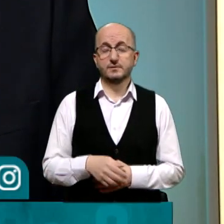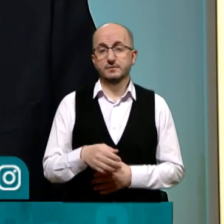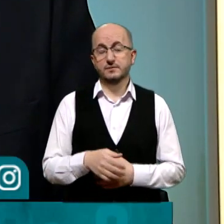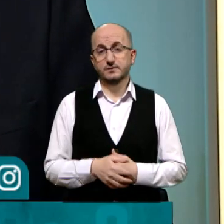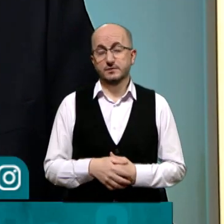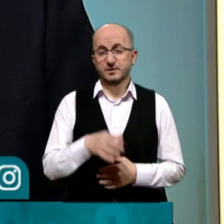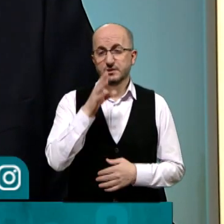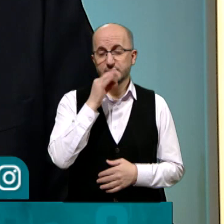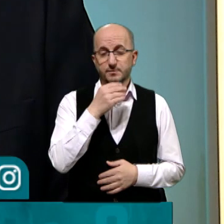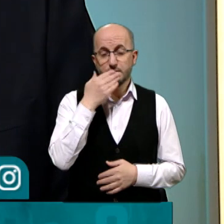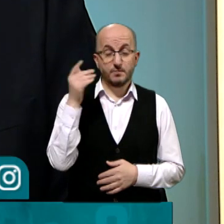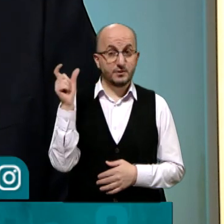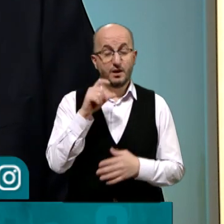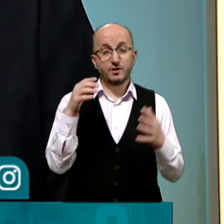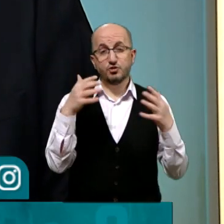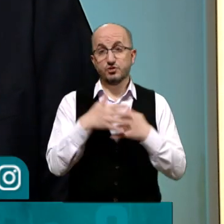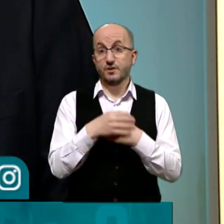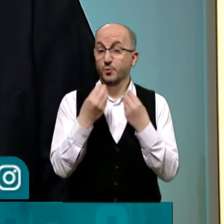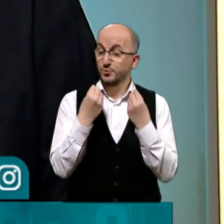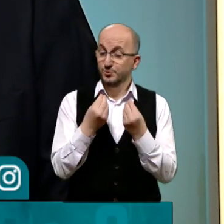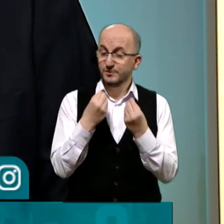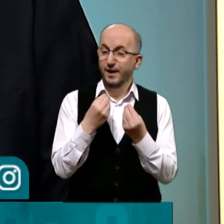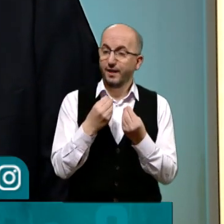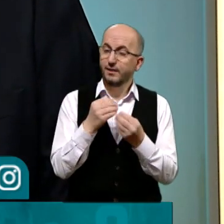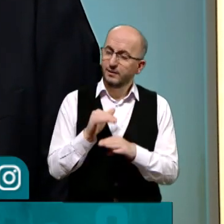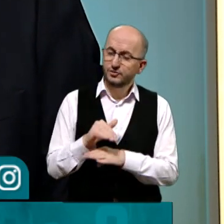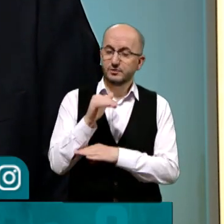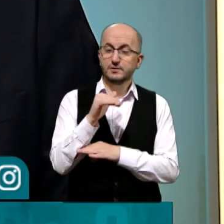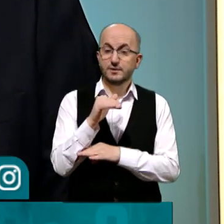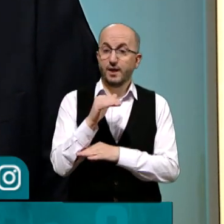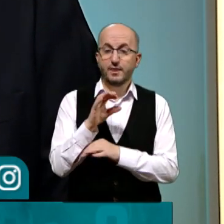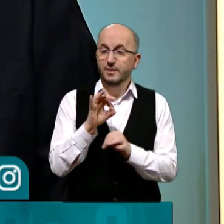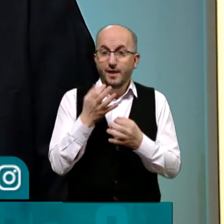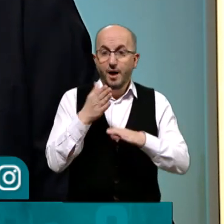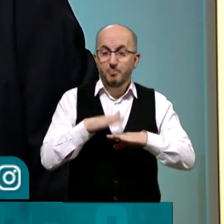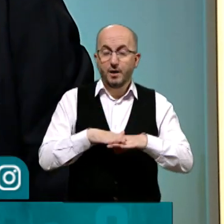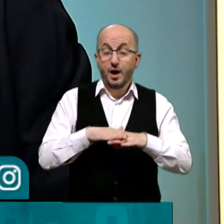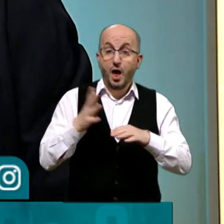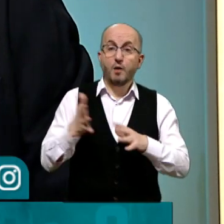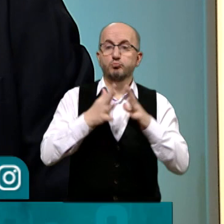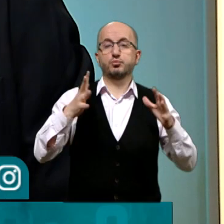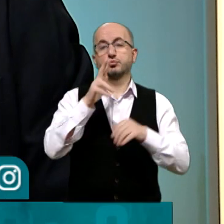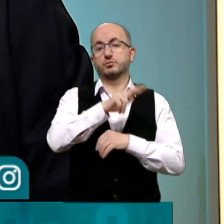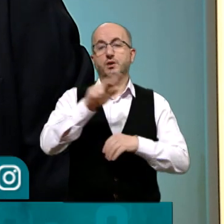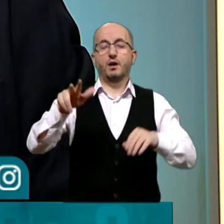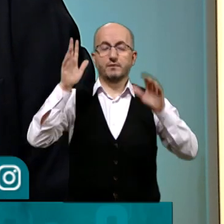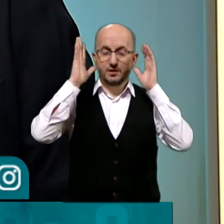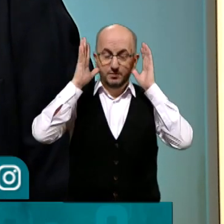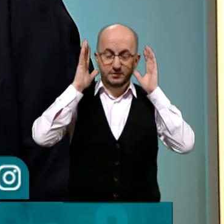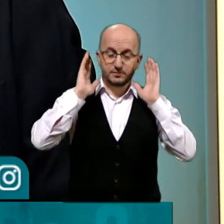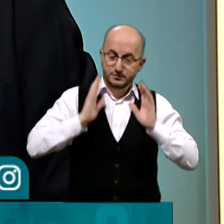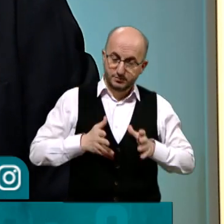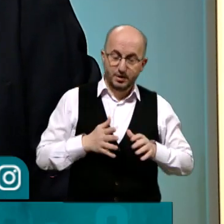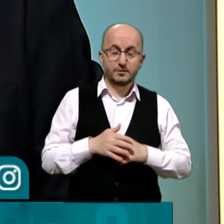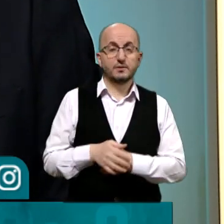arama Dağı'nı kim Ramazan geceleri ehliyetteki İhya neyle olur en büyük İhya teravih tir Ramazan'da